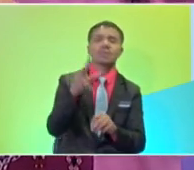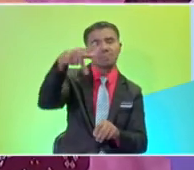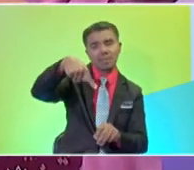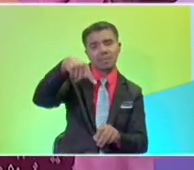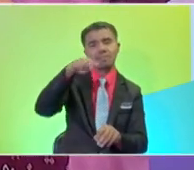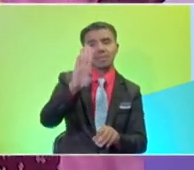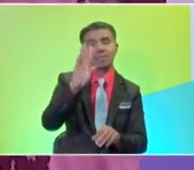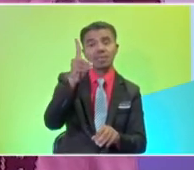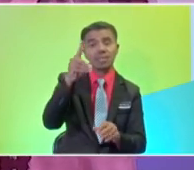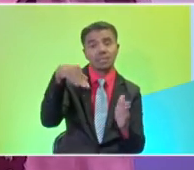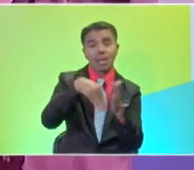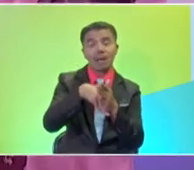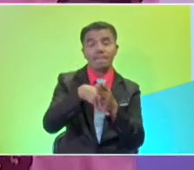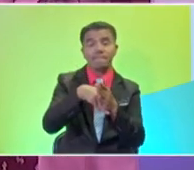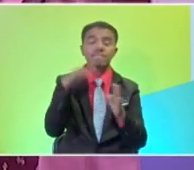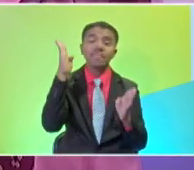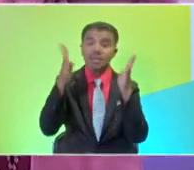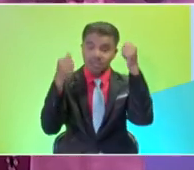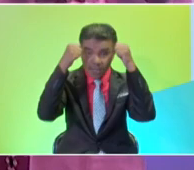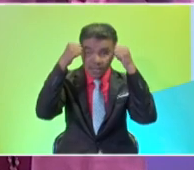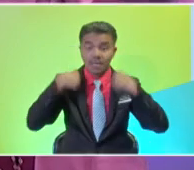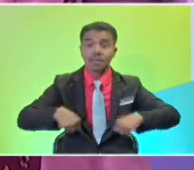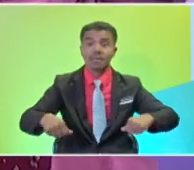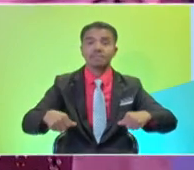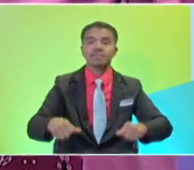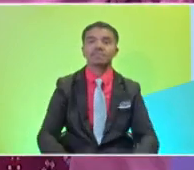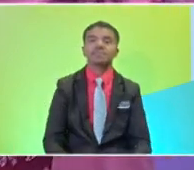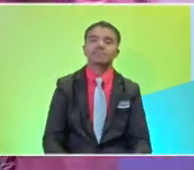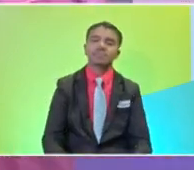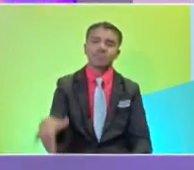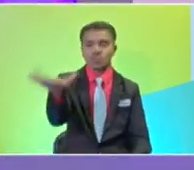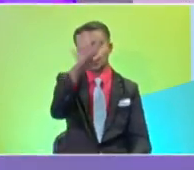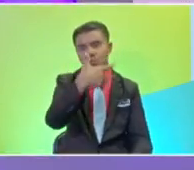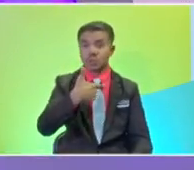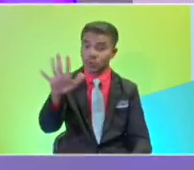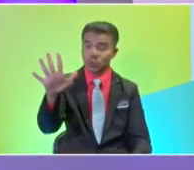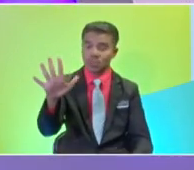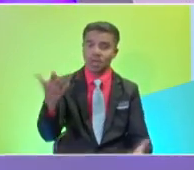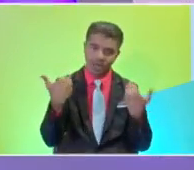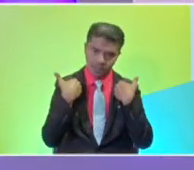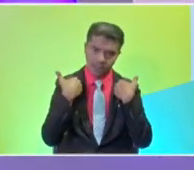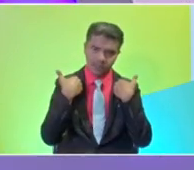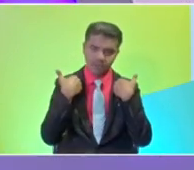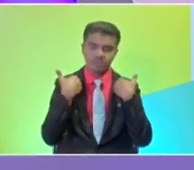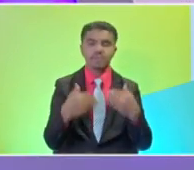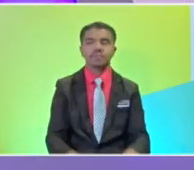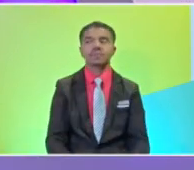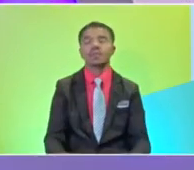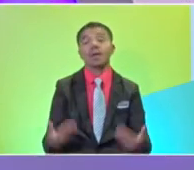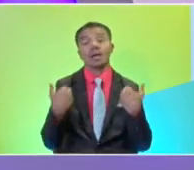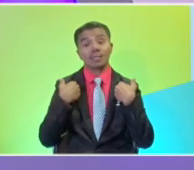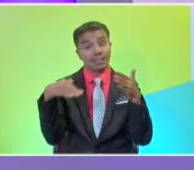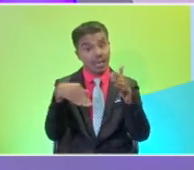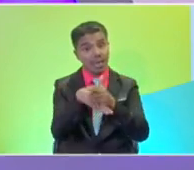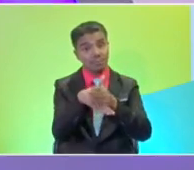melalui proses PDP yang dirancang Aiman mesti ada dirancang khutat tadris mesti dirancang dalam satu khutah